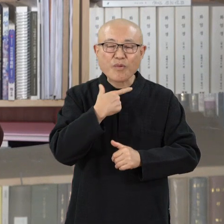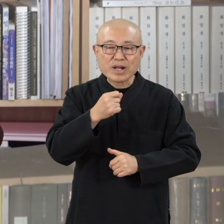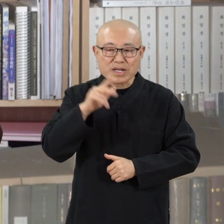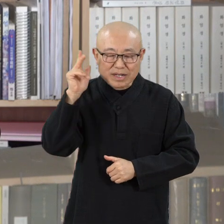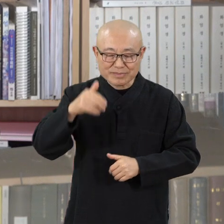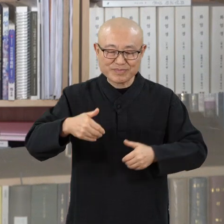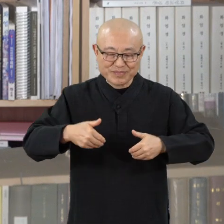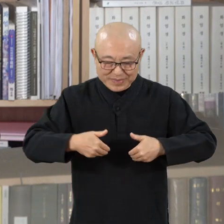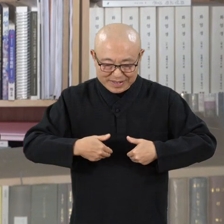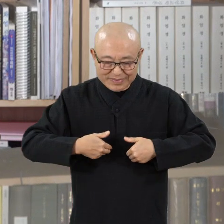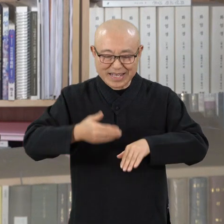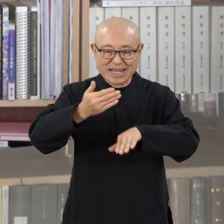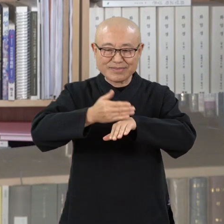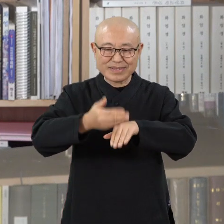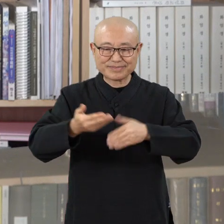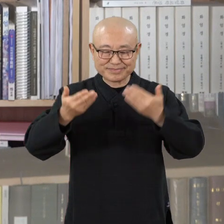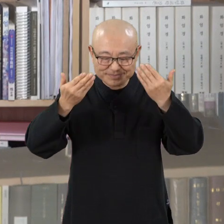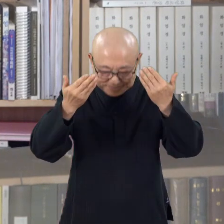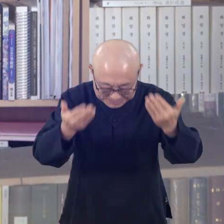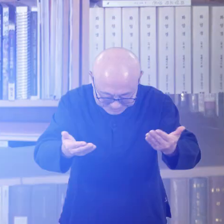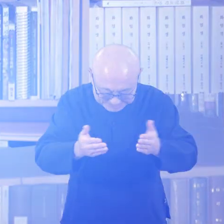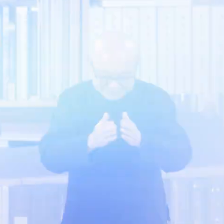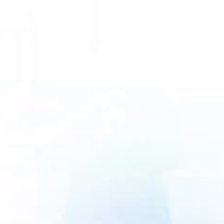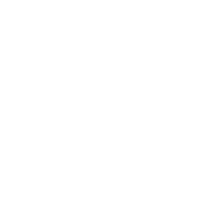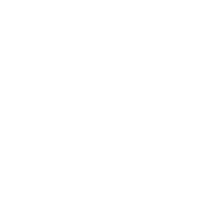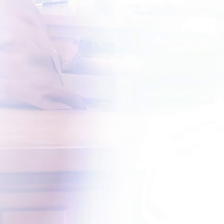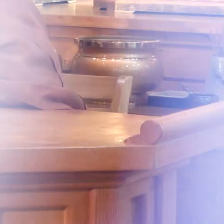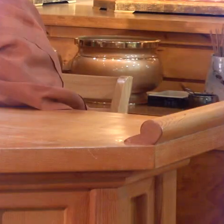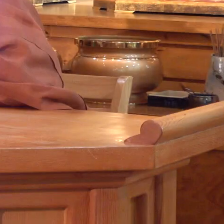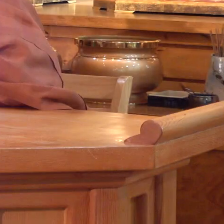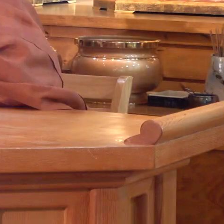노력하셔요. 고맙습니다.